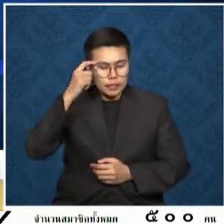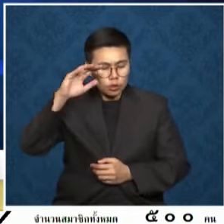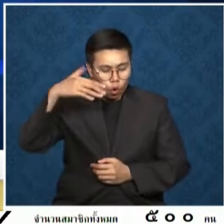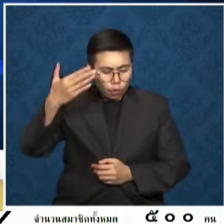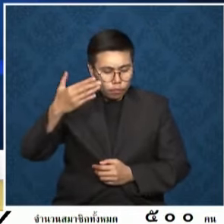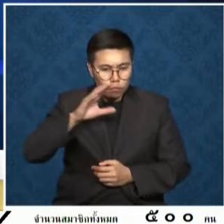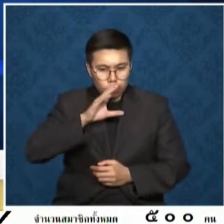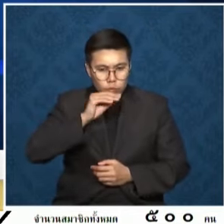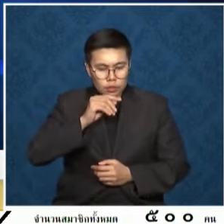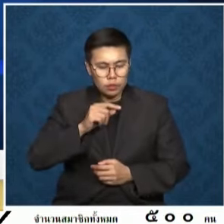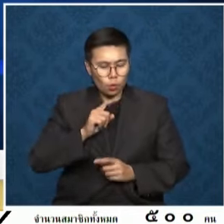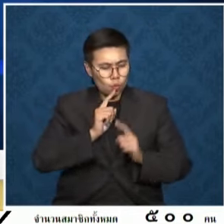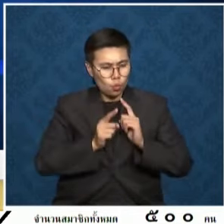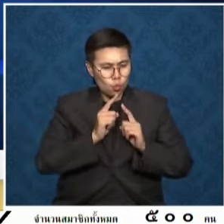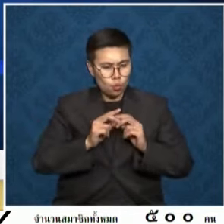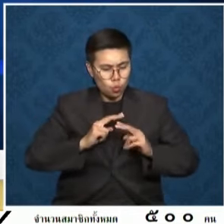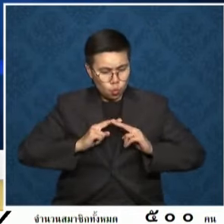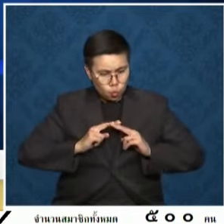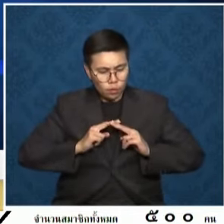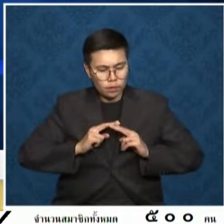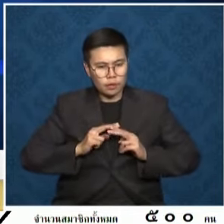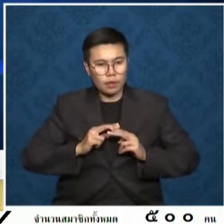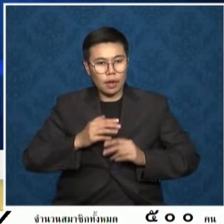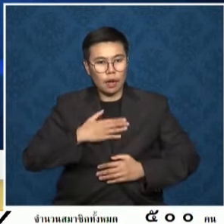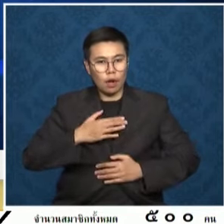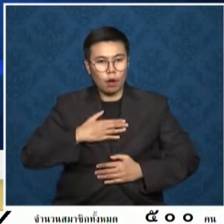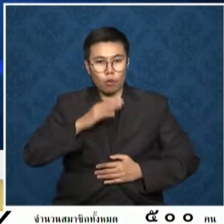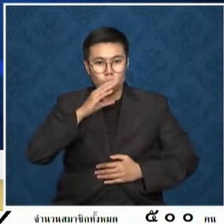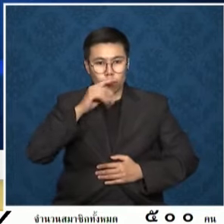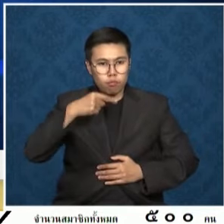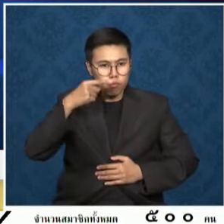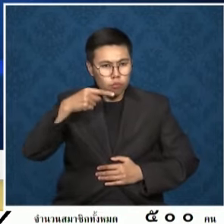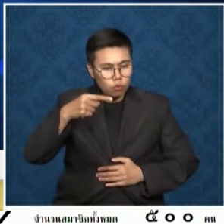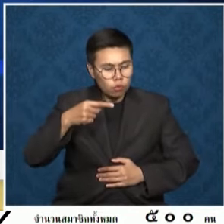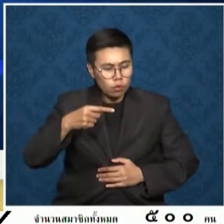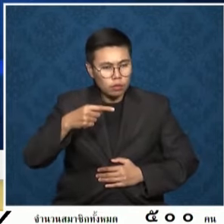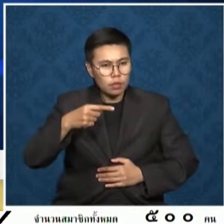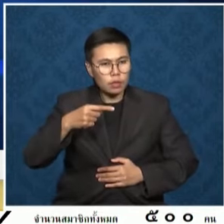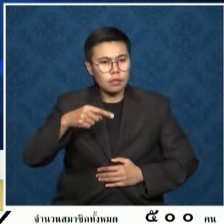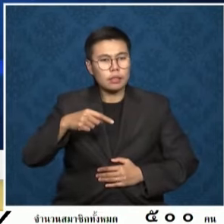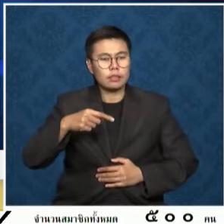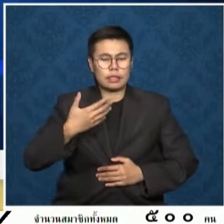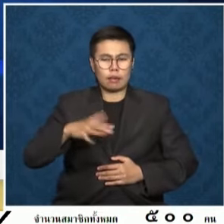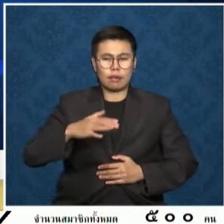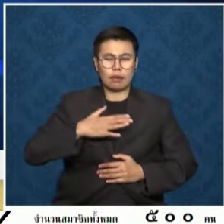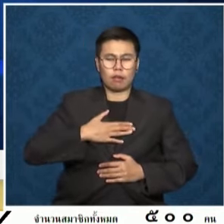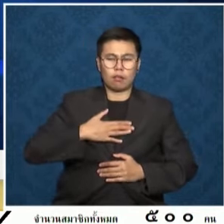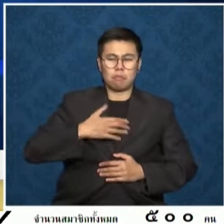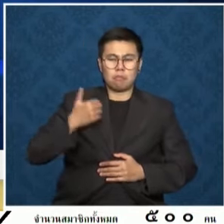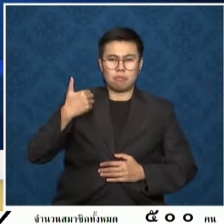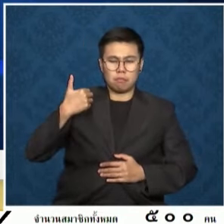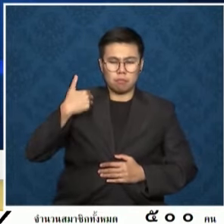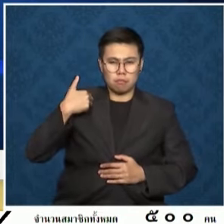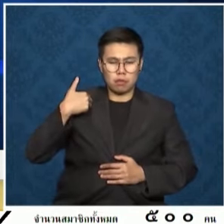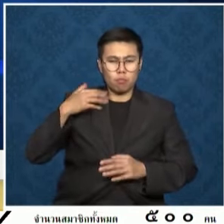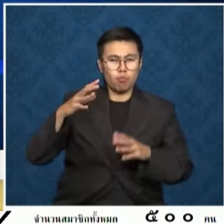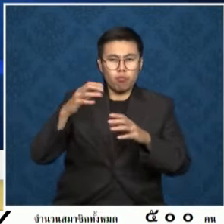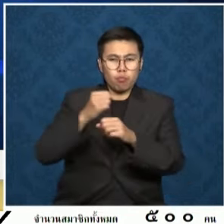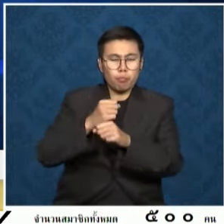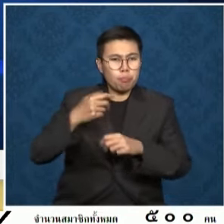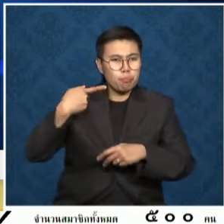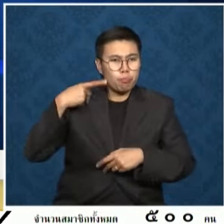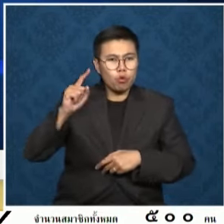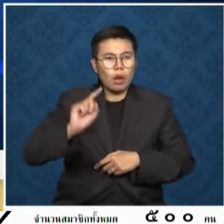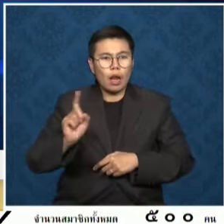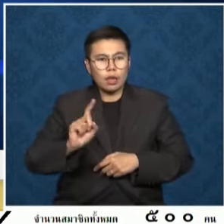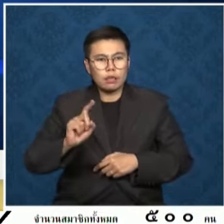เองก่อนว่าที่พูดไปนั้นเนี่ยพูดไปแล้วมันได้อะไรขึ้นมาหากเราถ